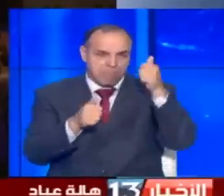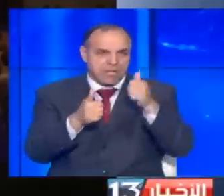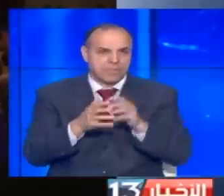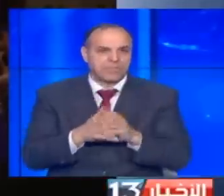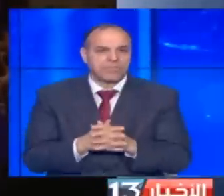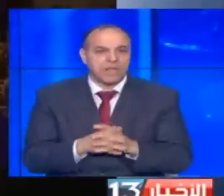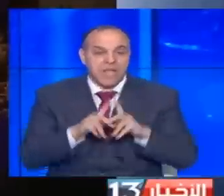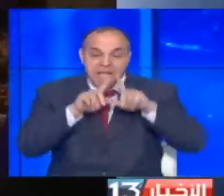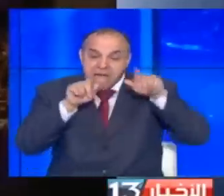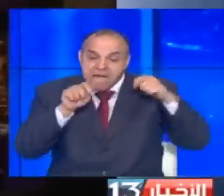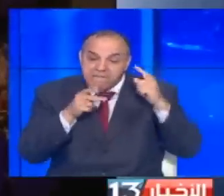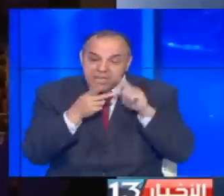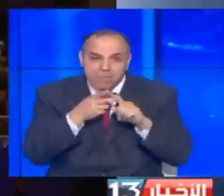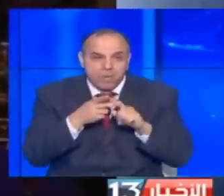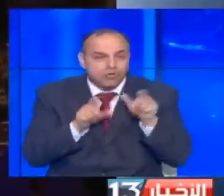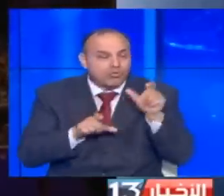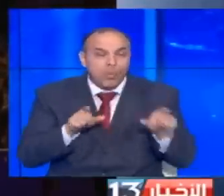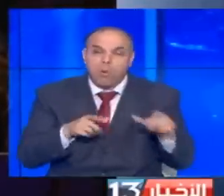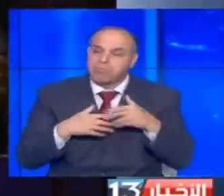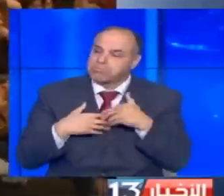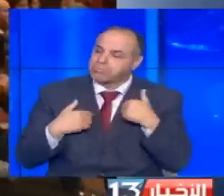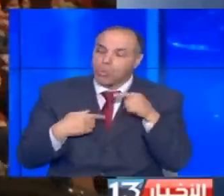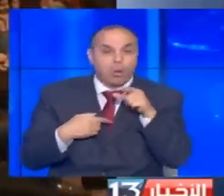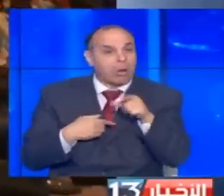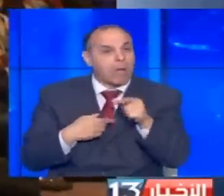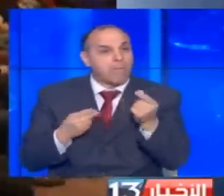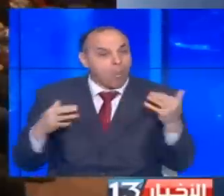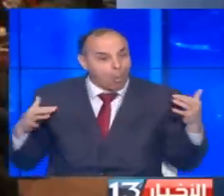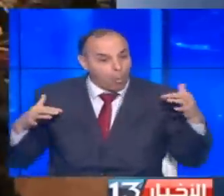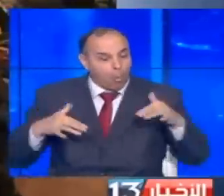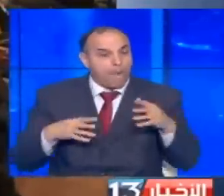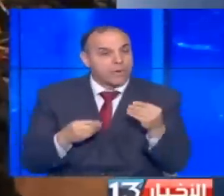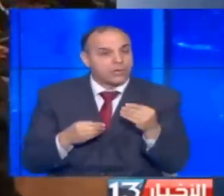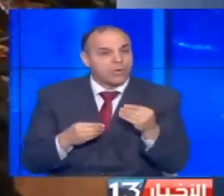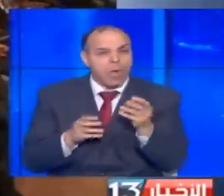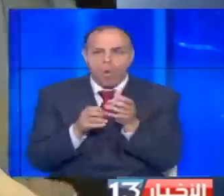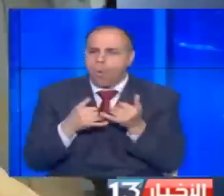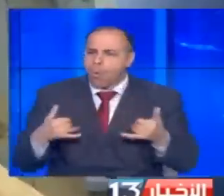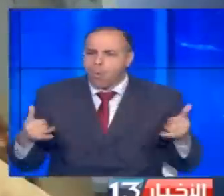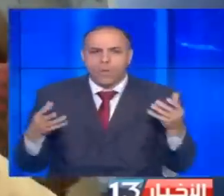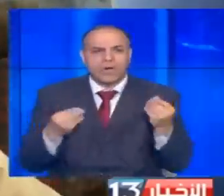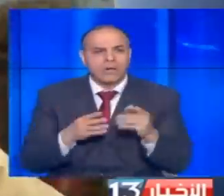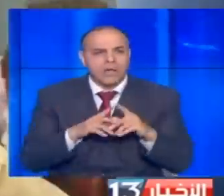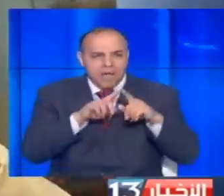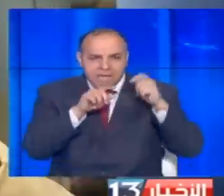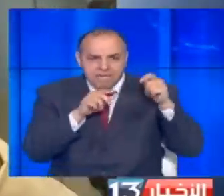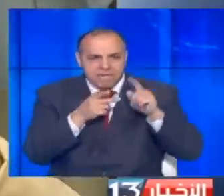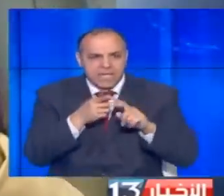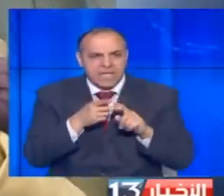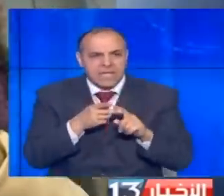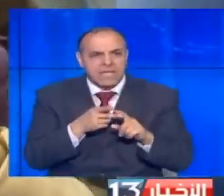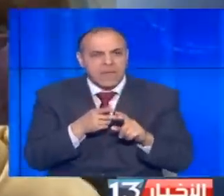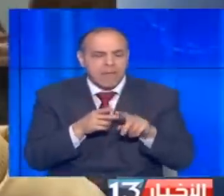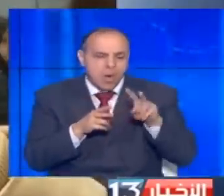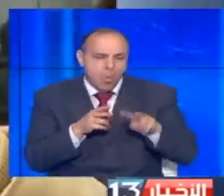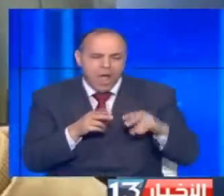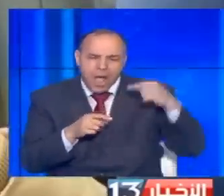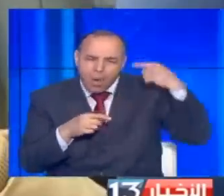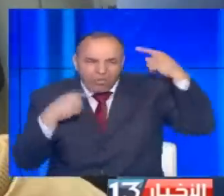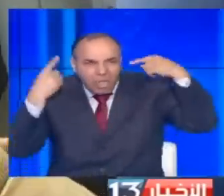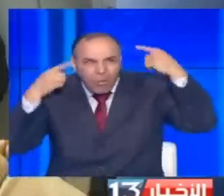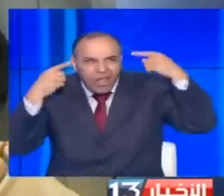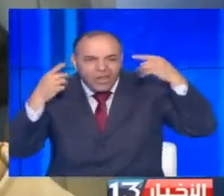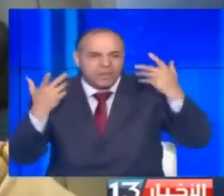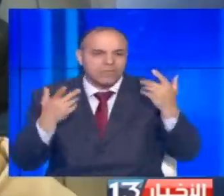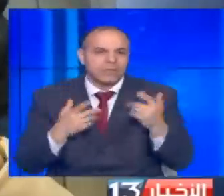المنال ان الجمهور الذي حضر باعداد غفيره علاقات القاها بين الواقع والخيال